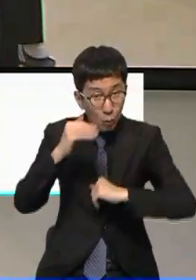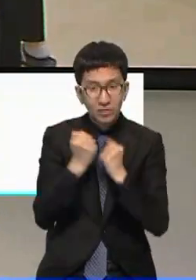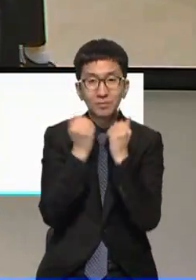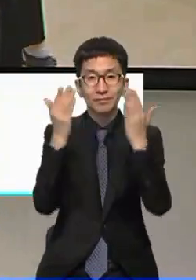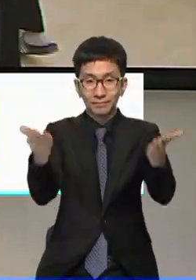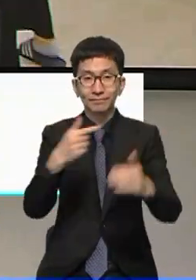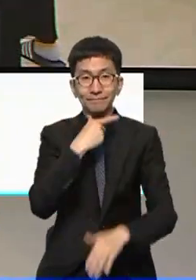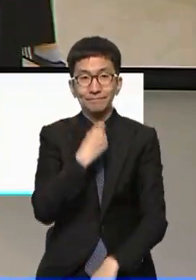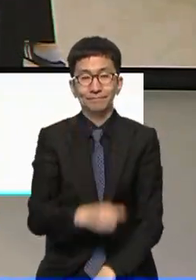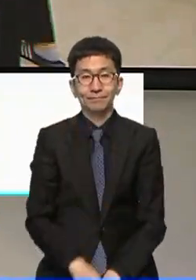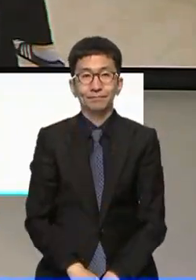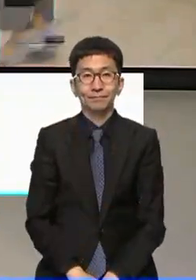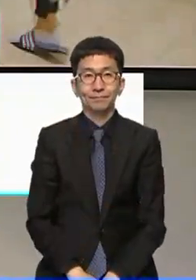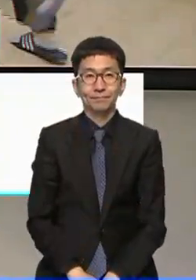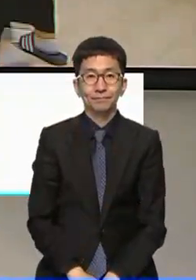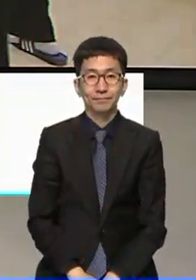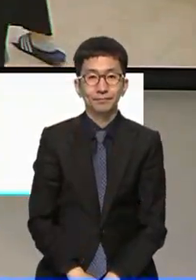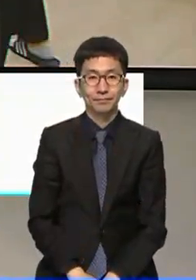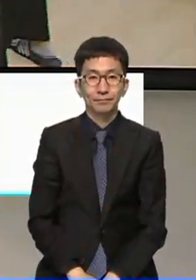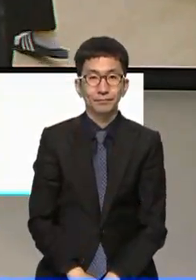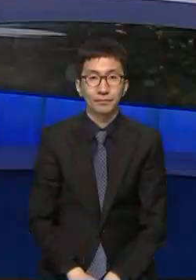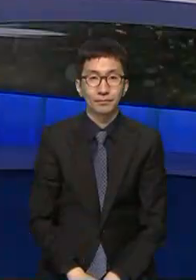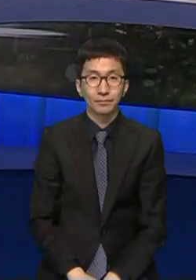먼저 유성재 기자입니다.